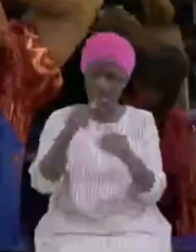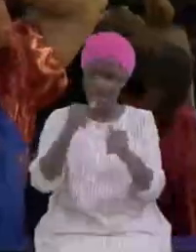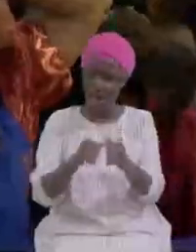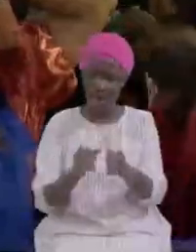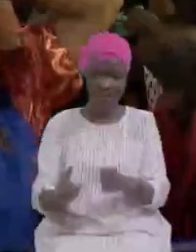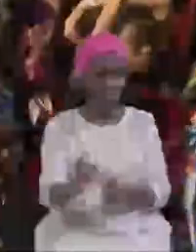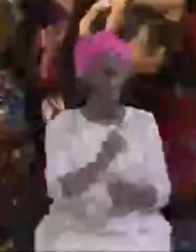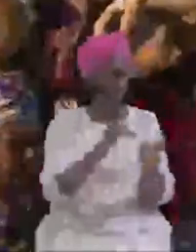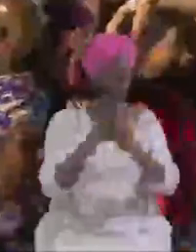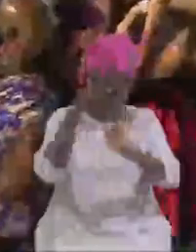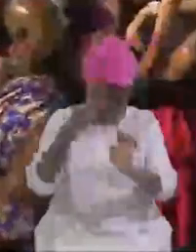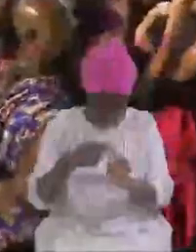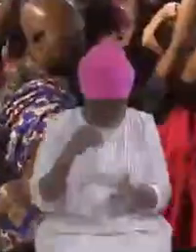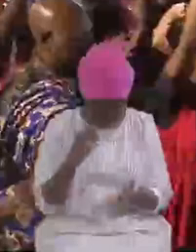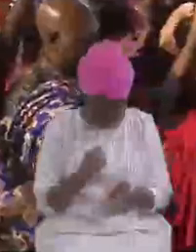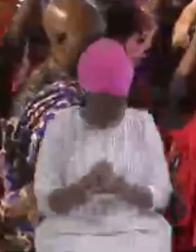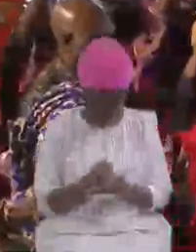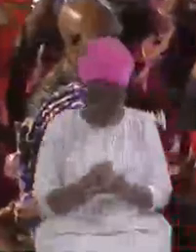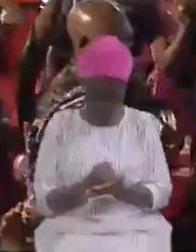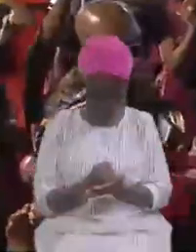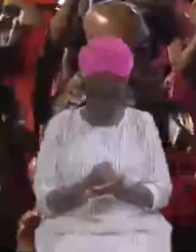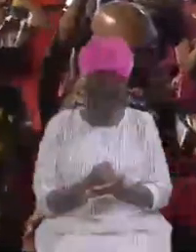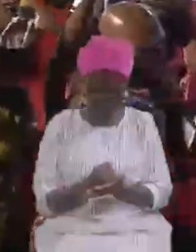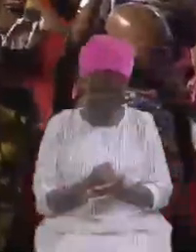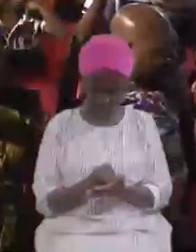chaque vie, au nom de Jésus.